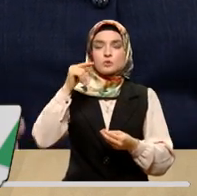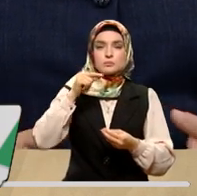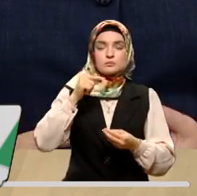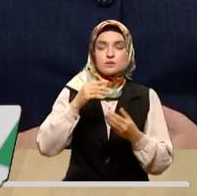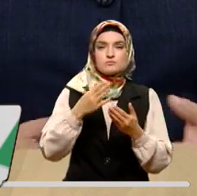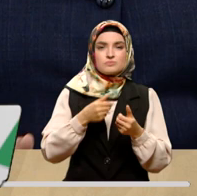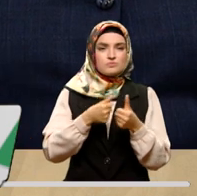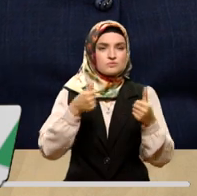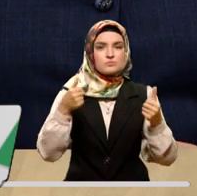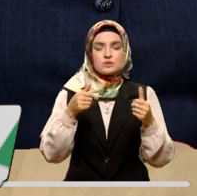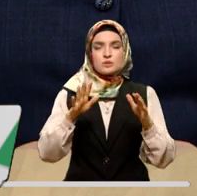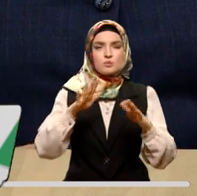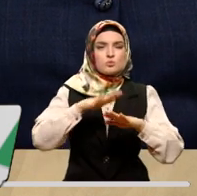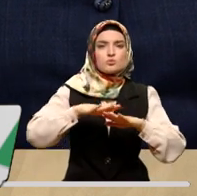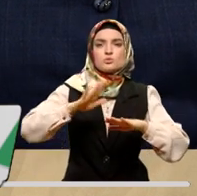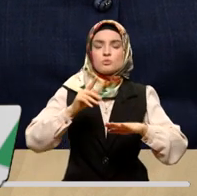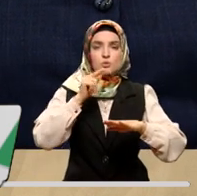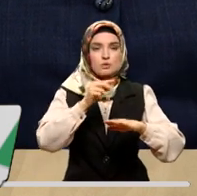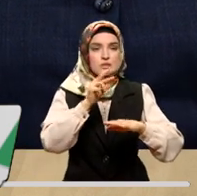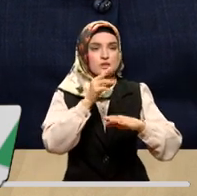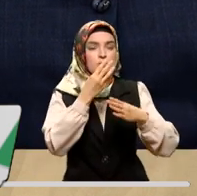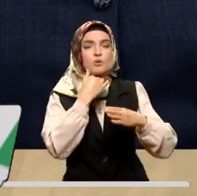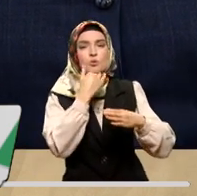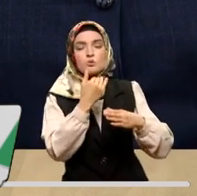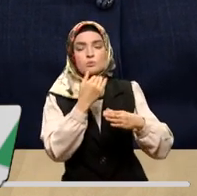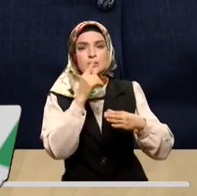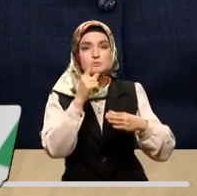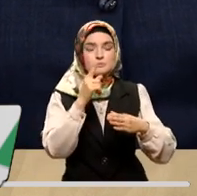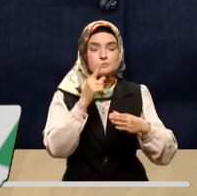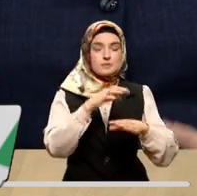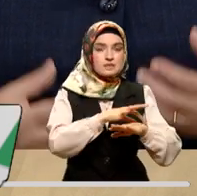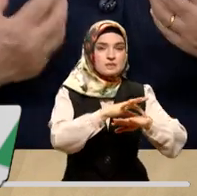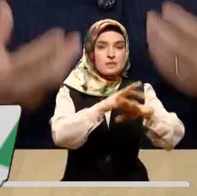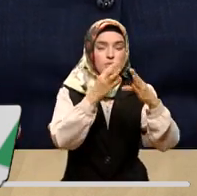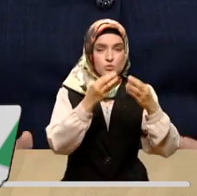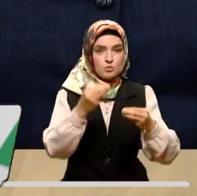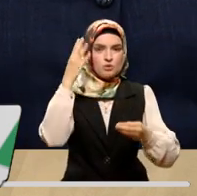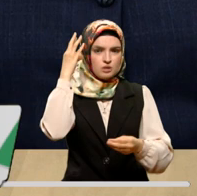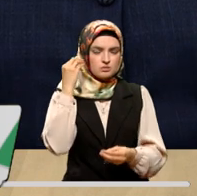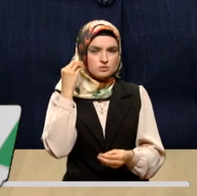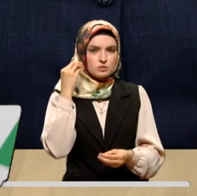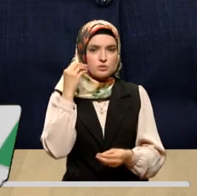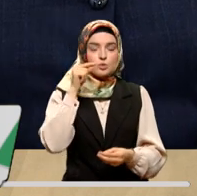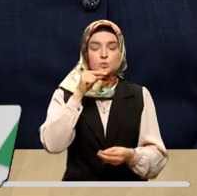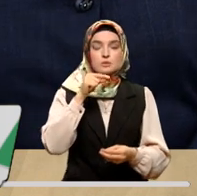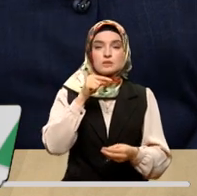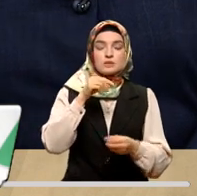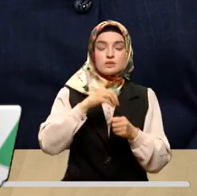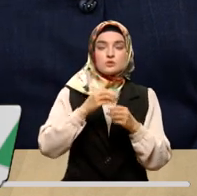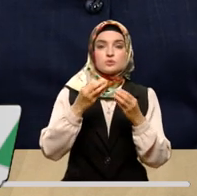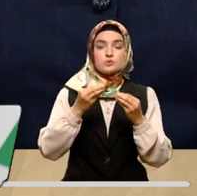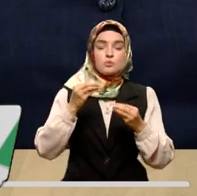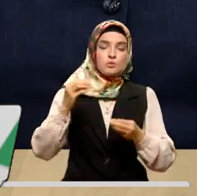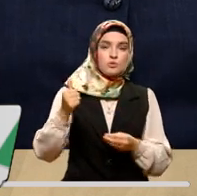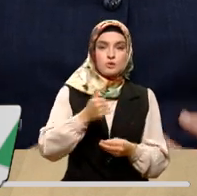dokunulmaz, onun gibi olunmaz, mümkün olmaz bir peygamber, bir rehber olarak anlamlandırıyor. Onun için anlamlandırma çok önemli